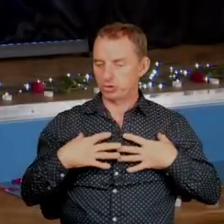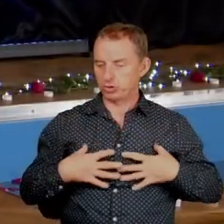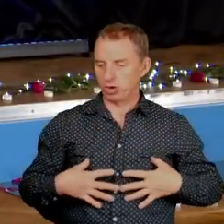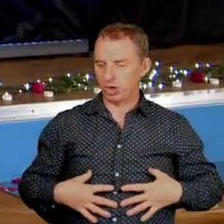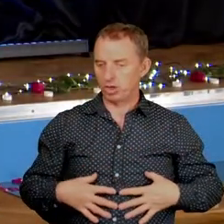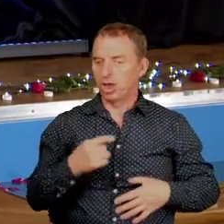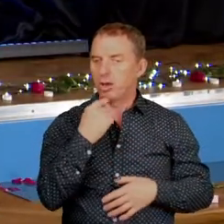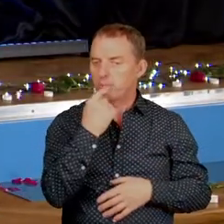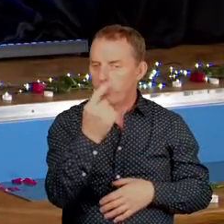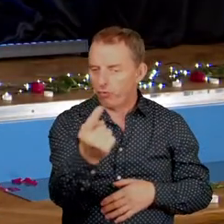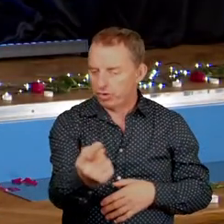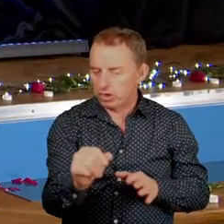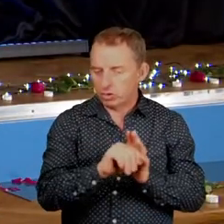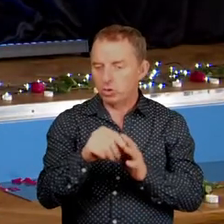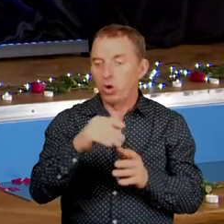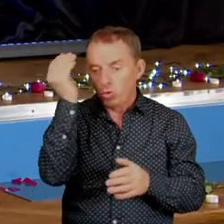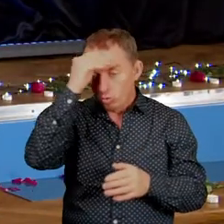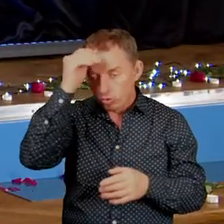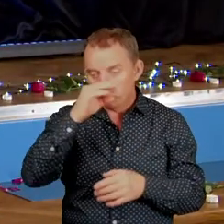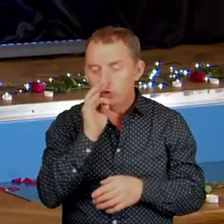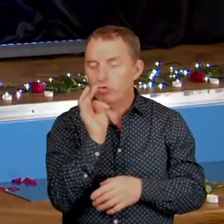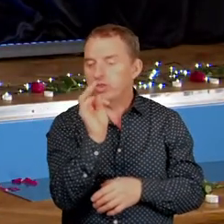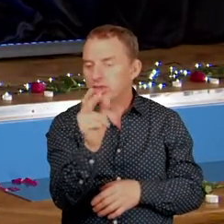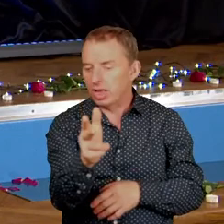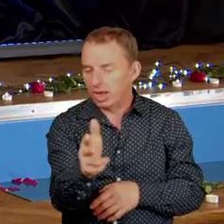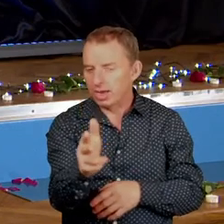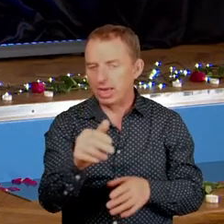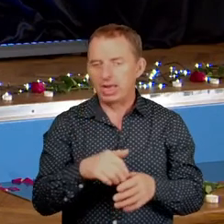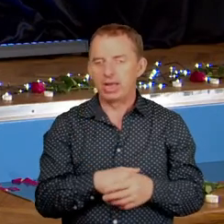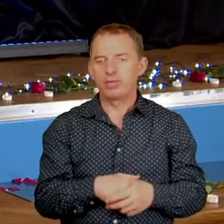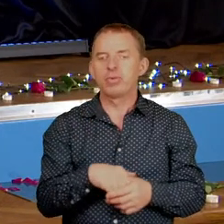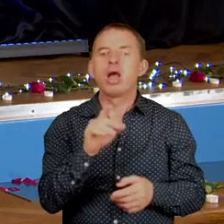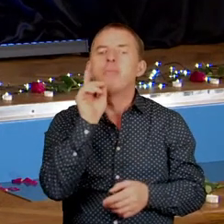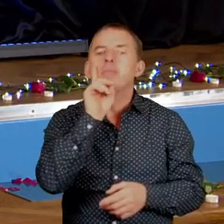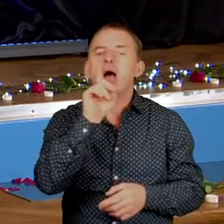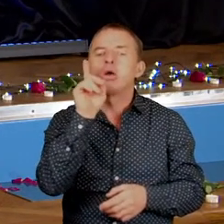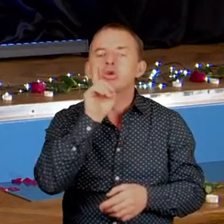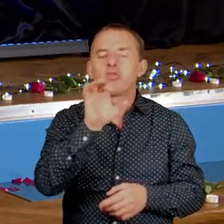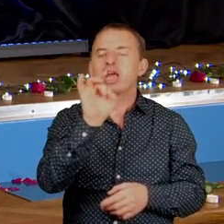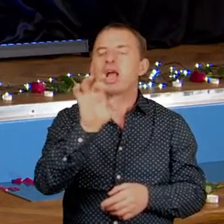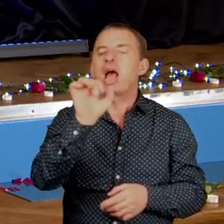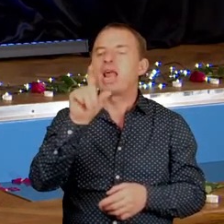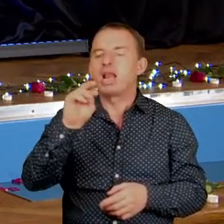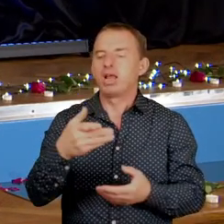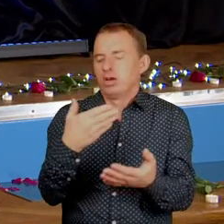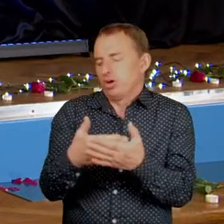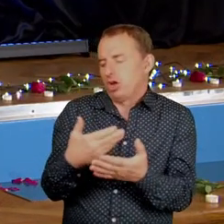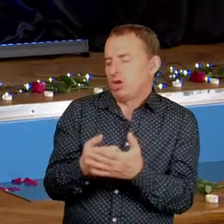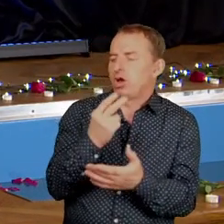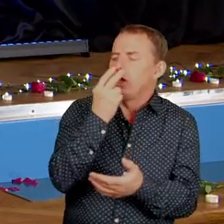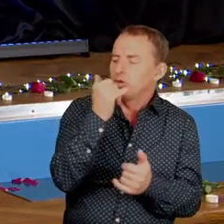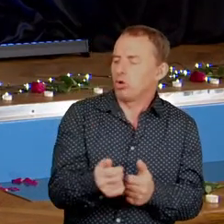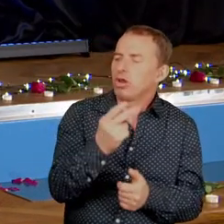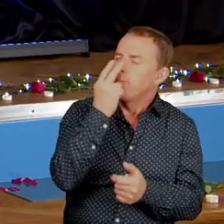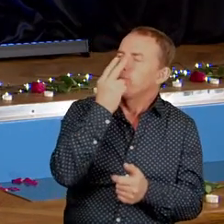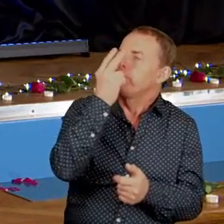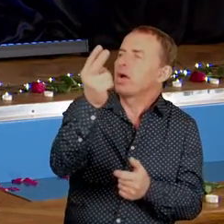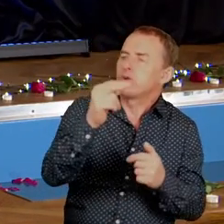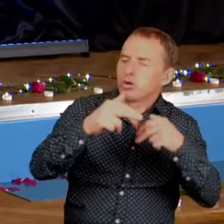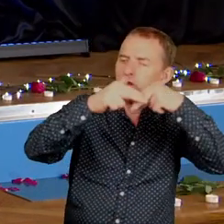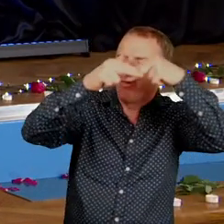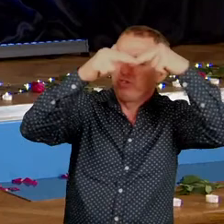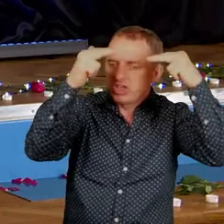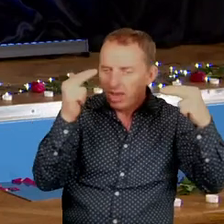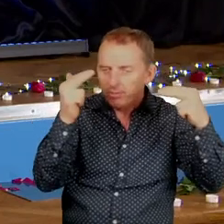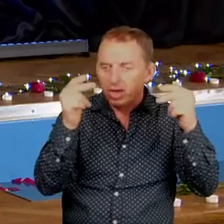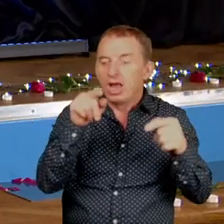Którzy powiedzieli do nich tak. Men of Galilee, why do you stand gazing into heaven? Mężowie z Galilei, dlaczego stoicie i wpatrujecie się w niebo? This same